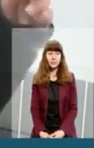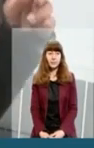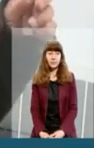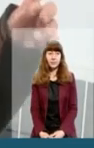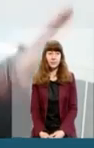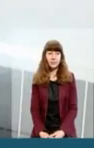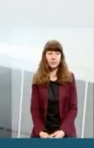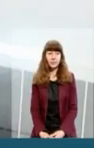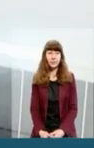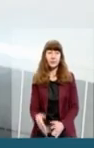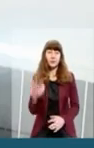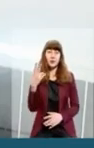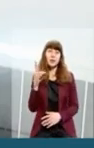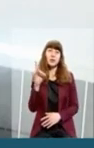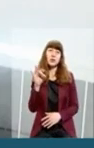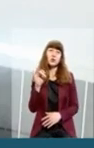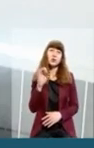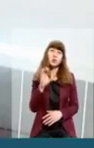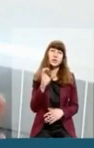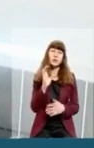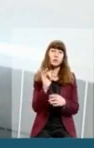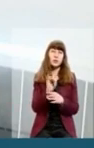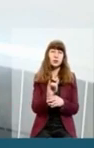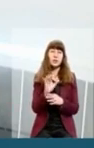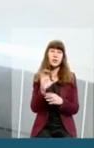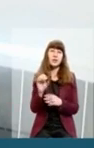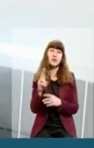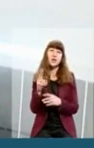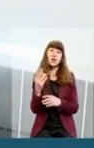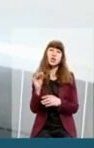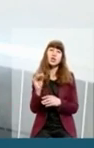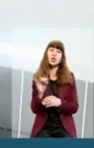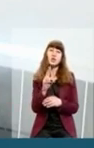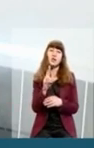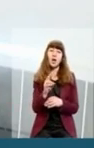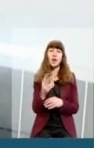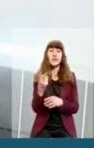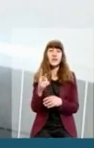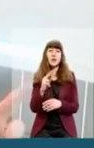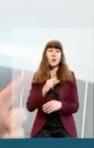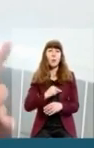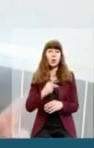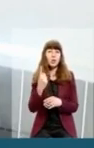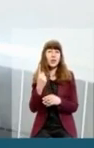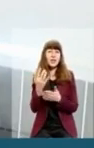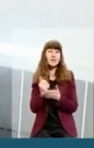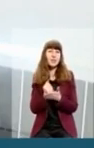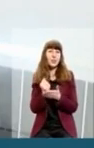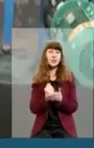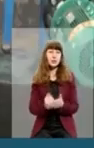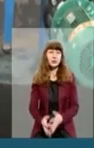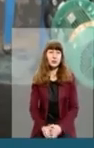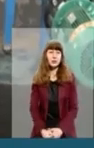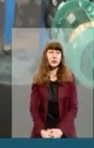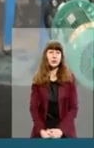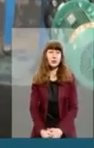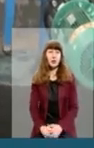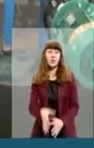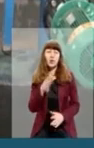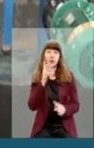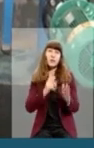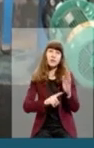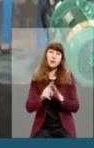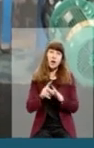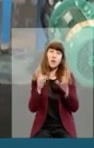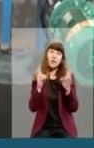там у нас получается Три насоса стоит на скважине две рабочие одна резервная получается насос остался первый подъем